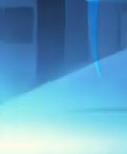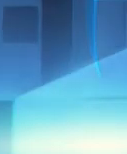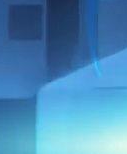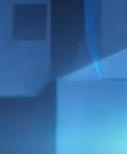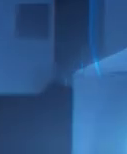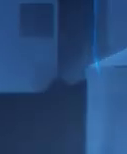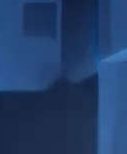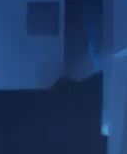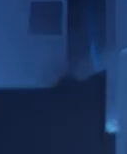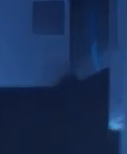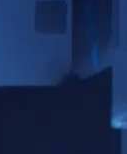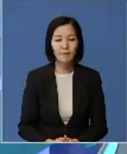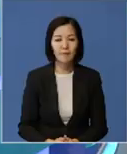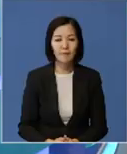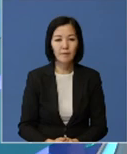телеарнасы.